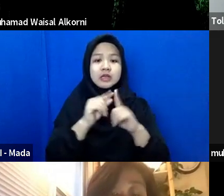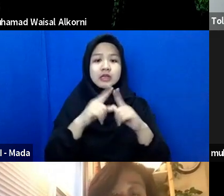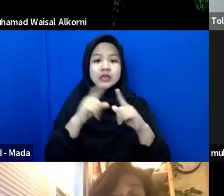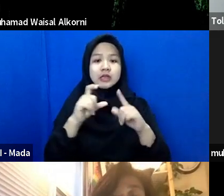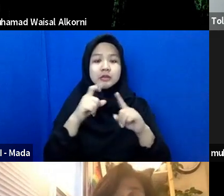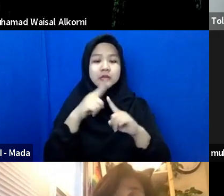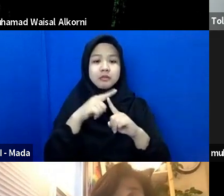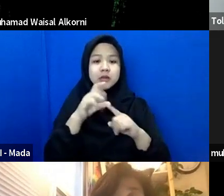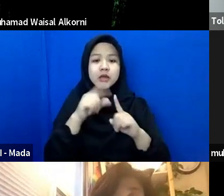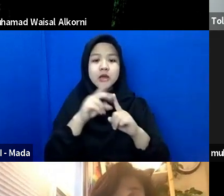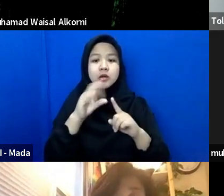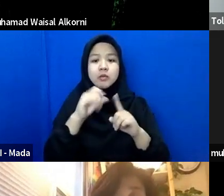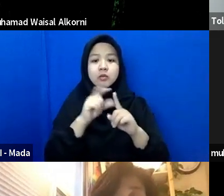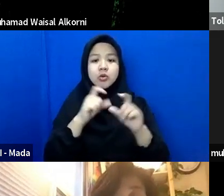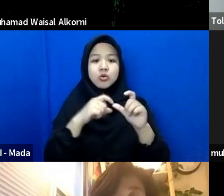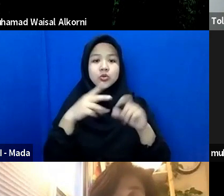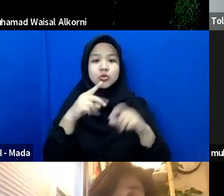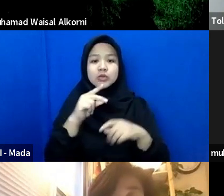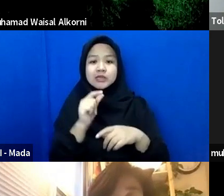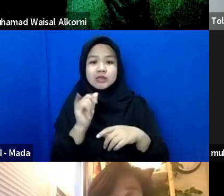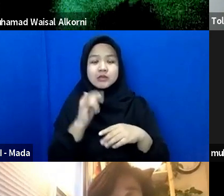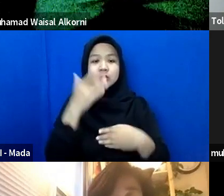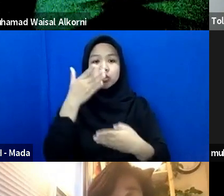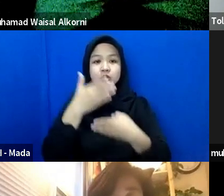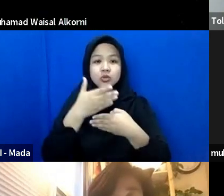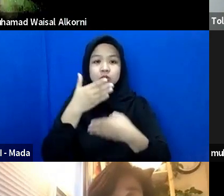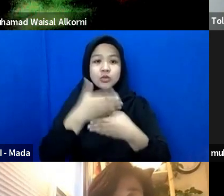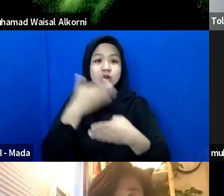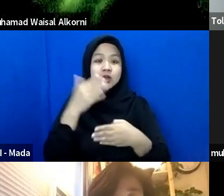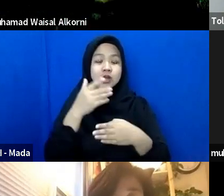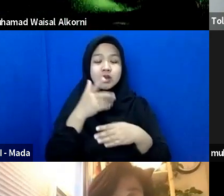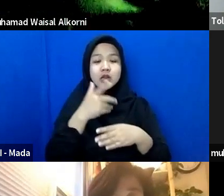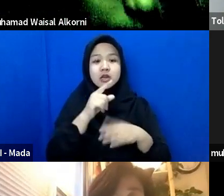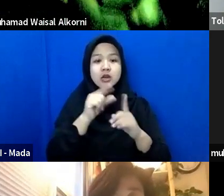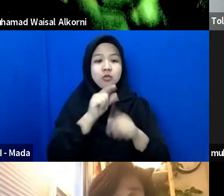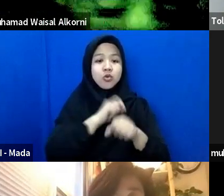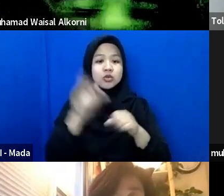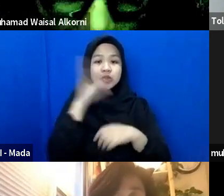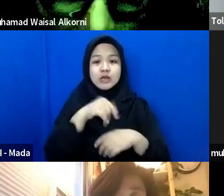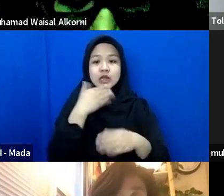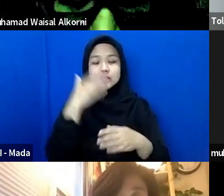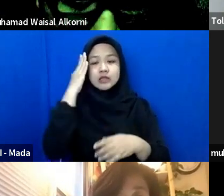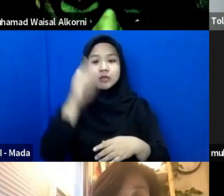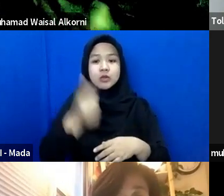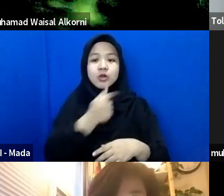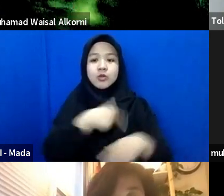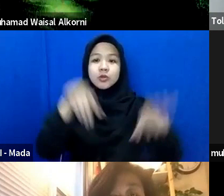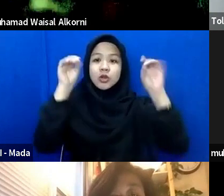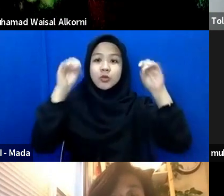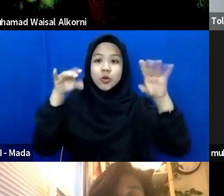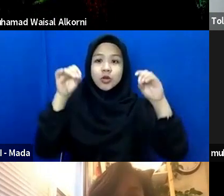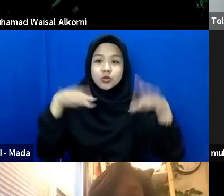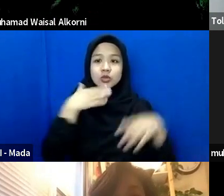dan Kakuzu Agustin sutradara dan produser pada bilang hari ini Assalamualaikum warahmatullahi wabarakatuh